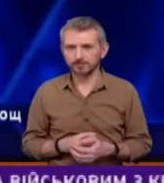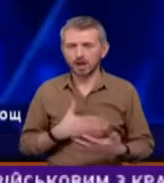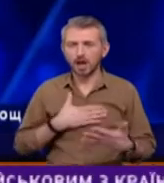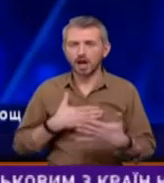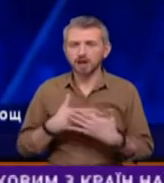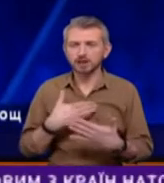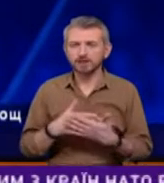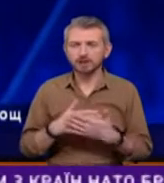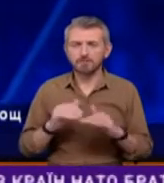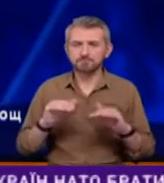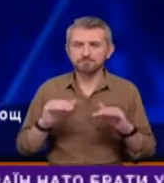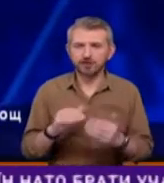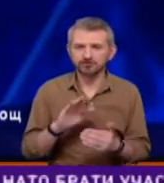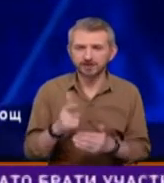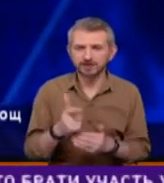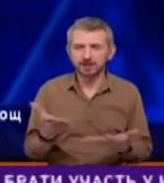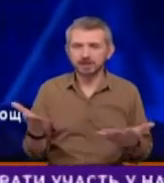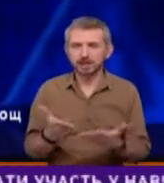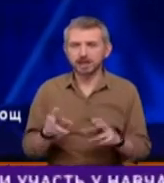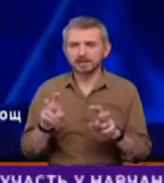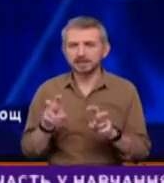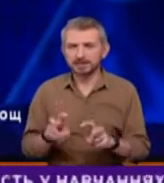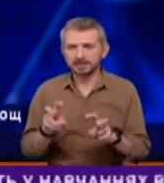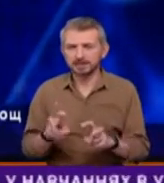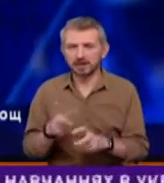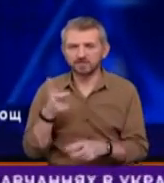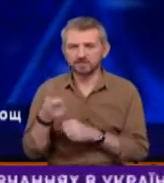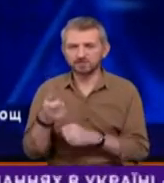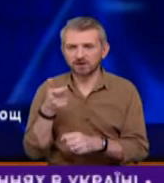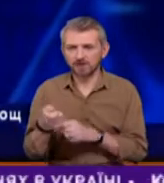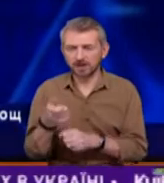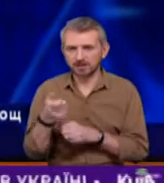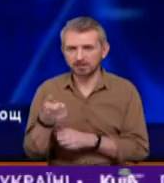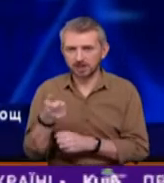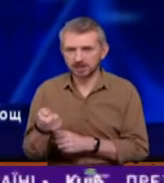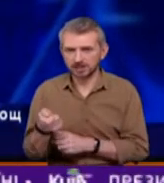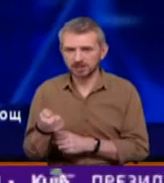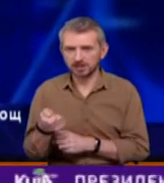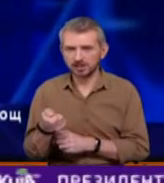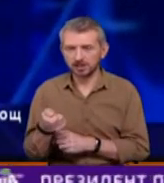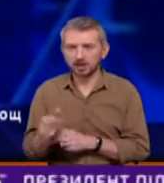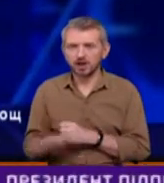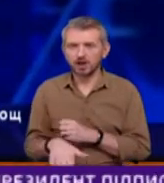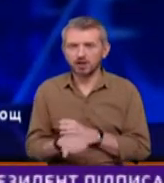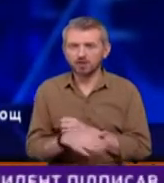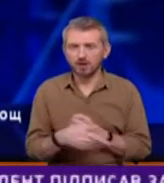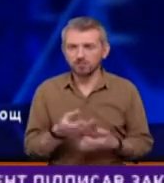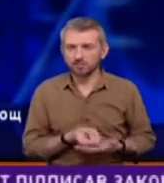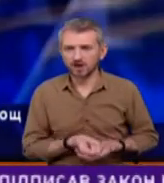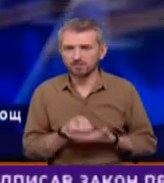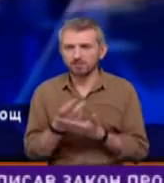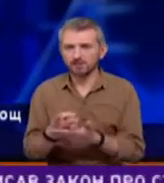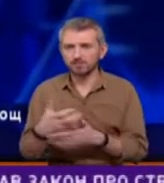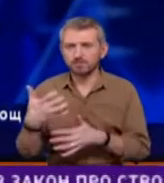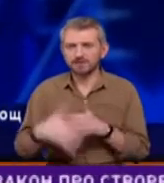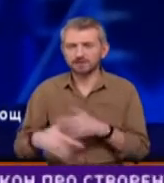Активна меншість, яка сиділа і відправляла свої смс-и, ногами вперед винесла